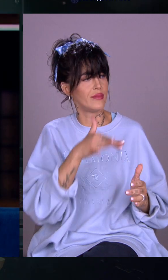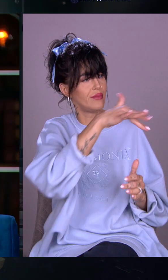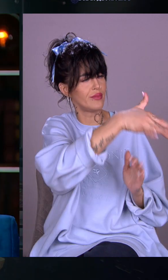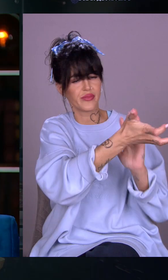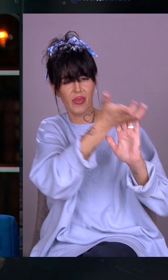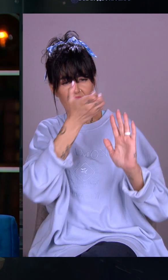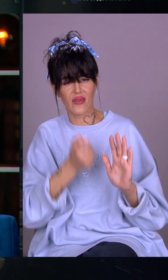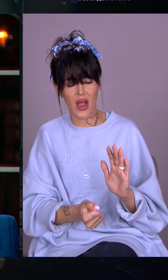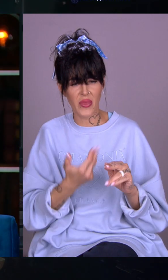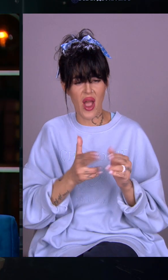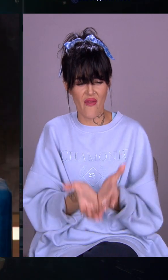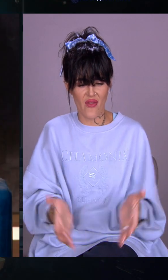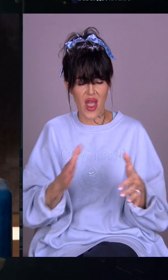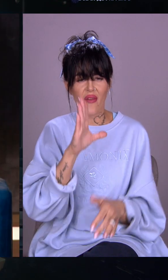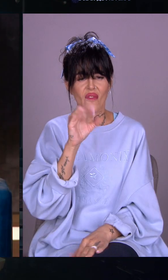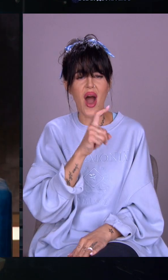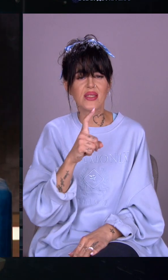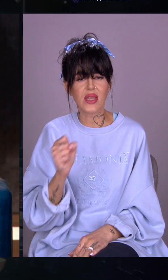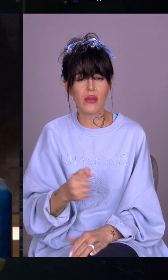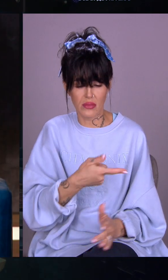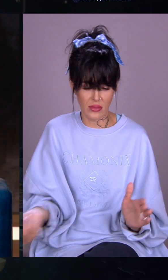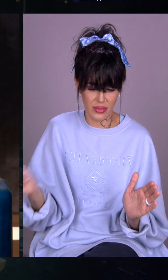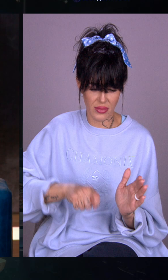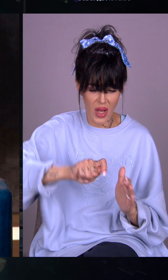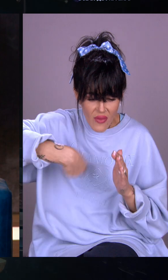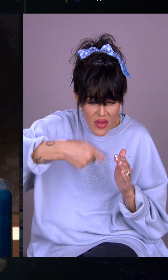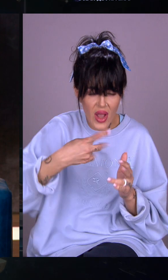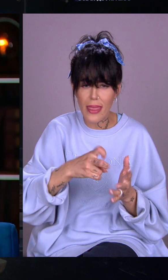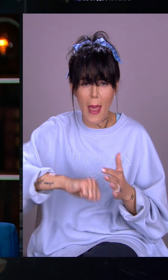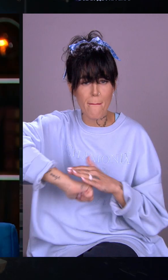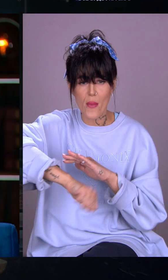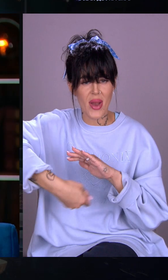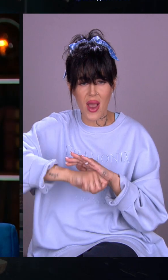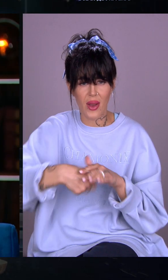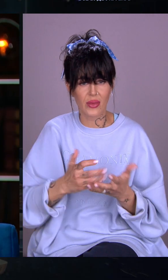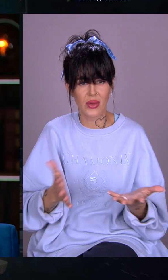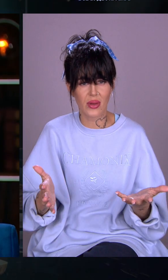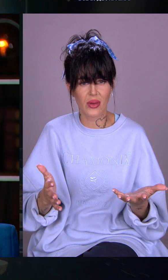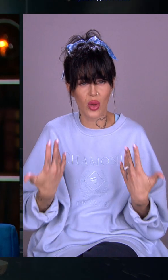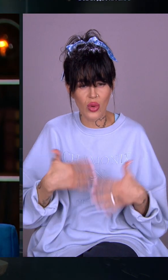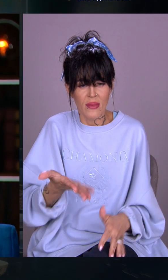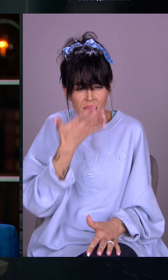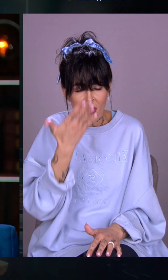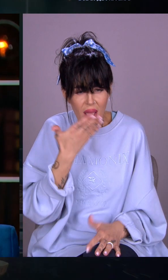оці вази, оці салатниці. Поїв з них, ну і не миє. Воно все вже починає, ну, погано